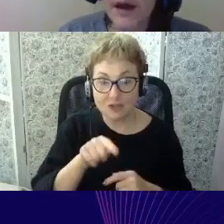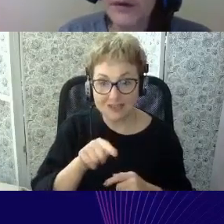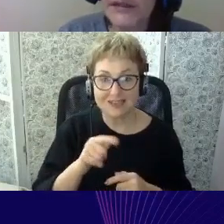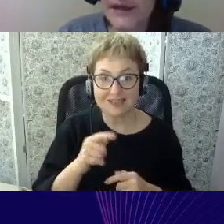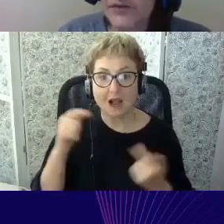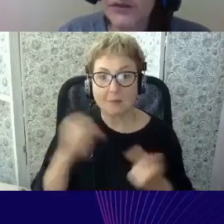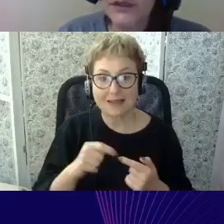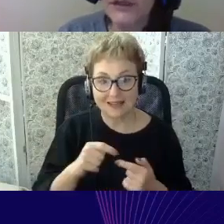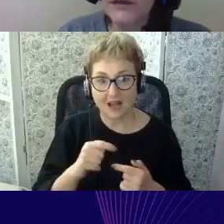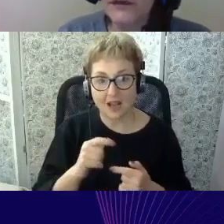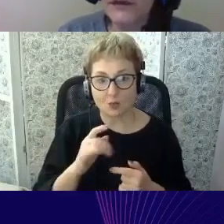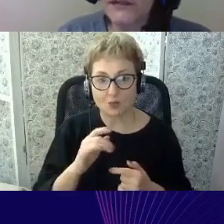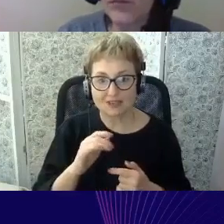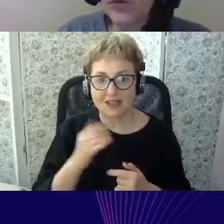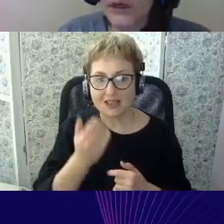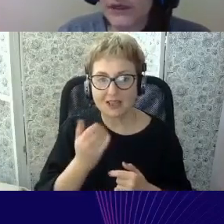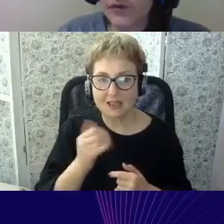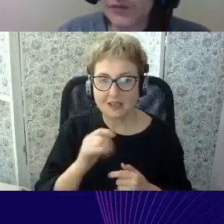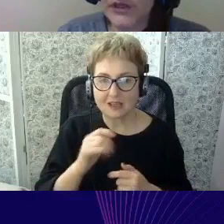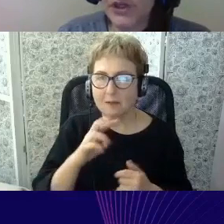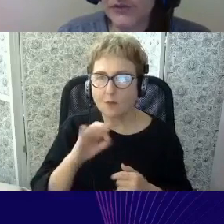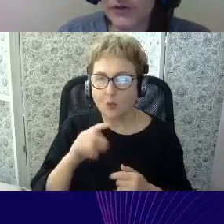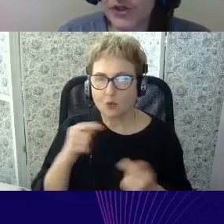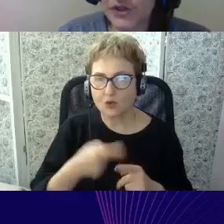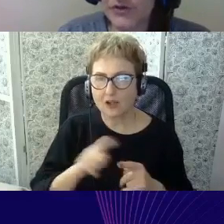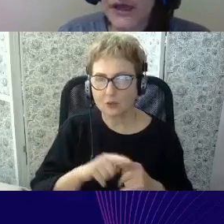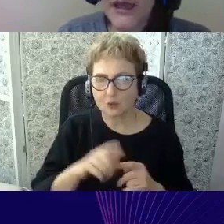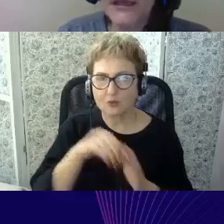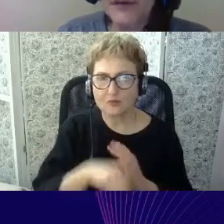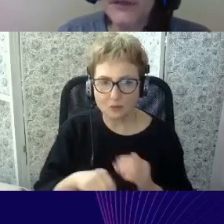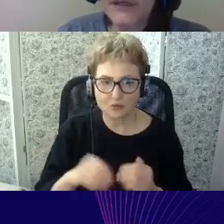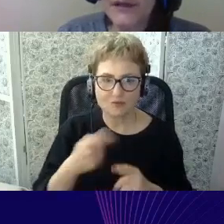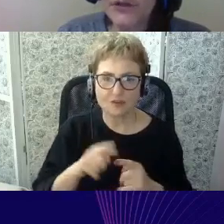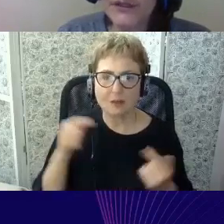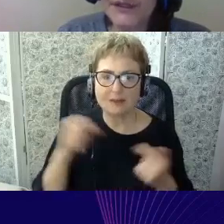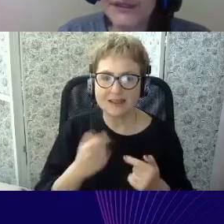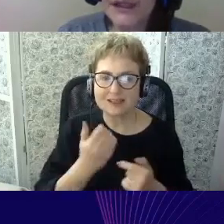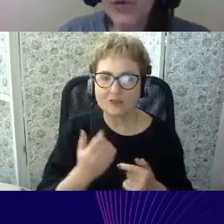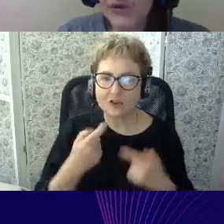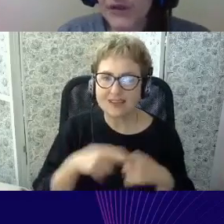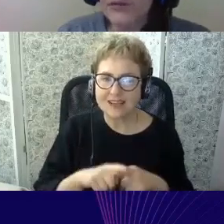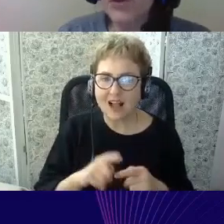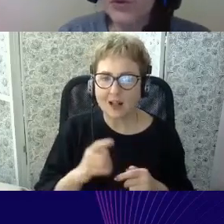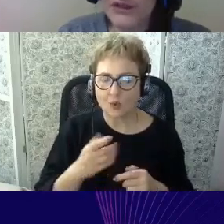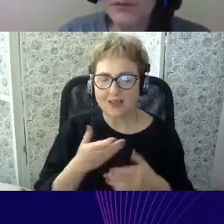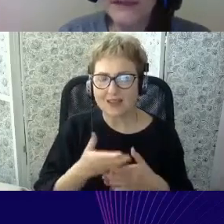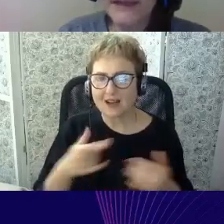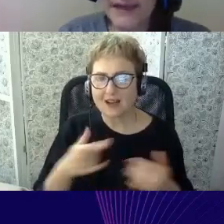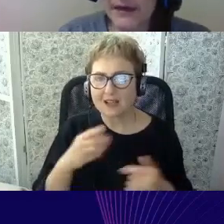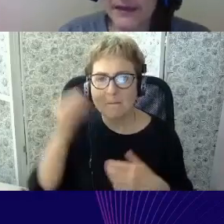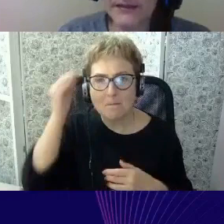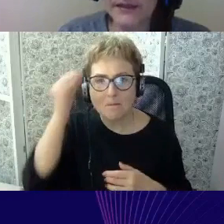здесь определяются и те модули, которые подлежат включению, и определяются те технологии,